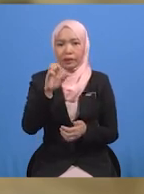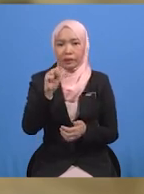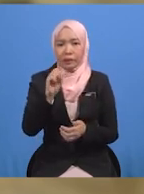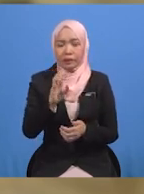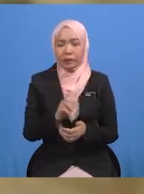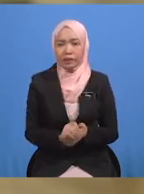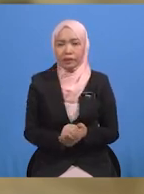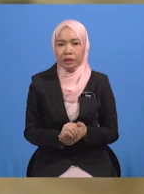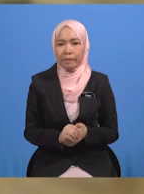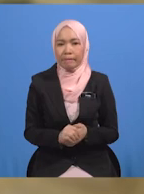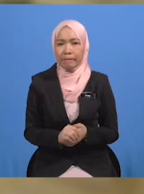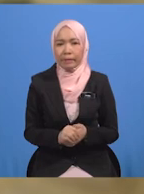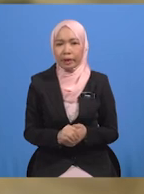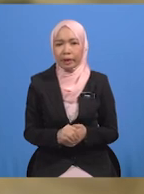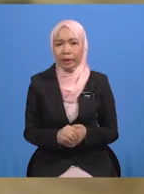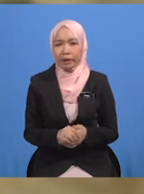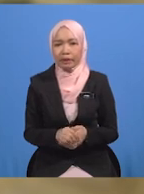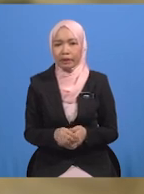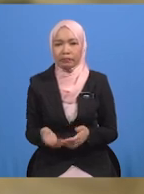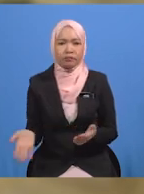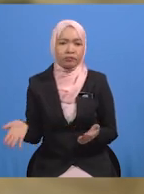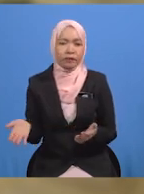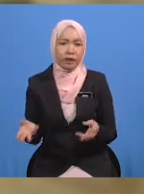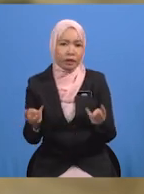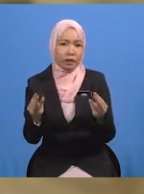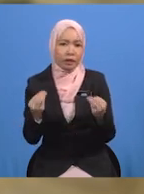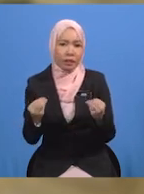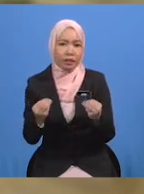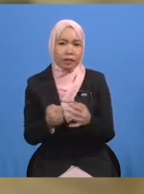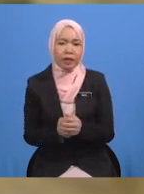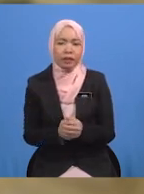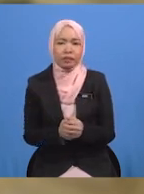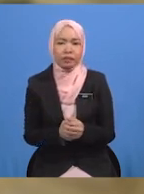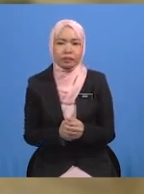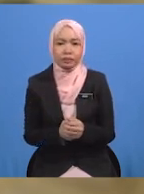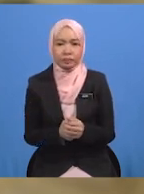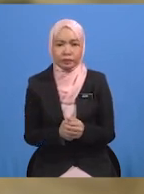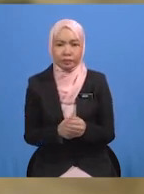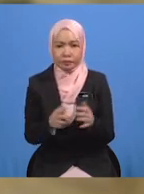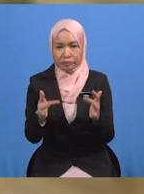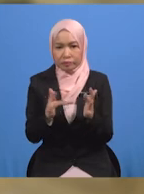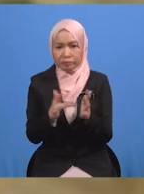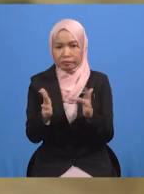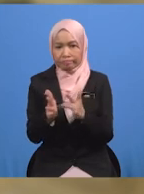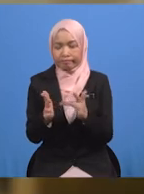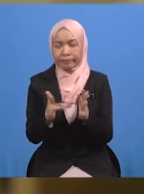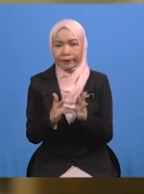isu-isu golongan minoriti Kristian yang mahukan persamaan hak seperti majoriti umat